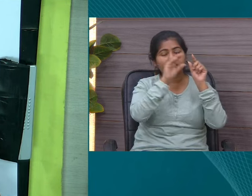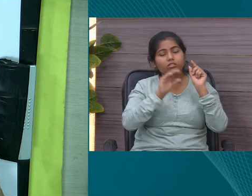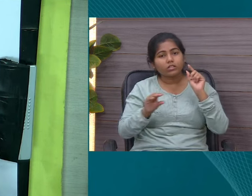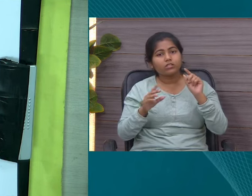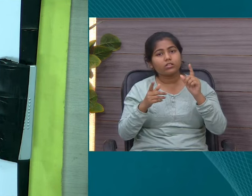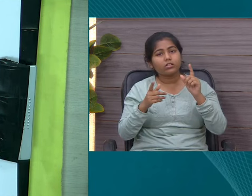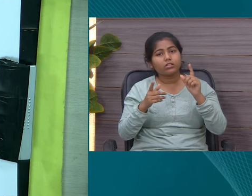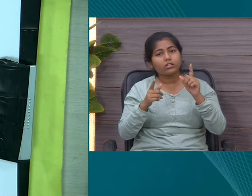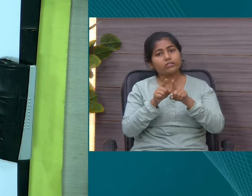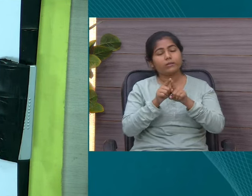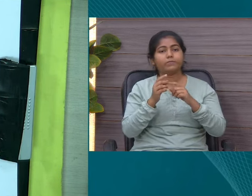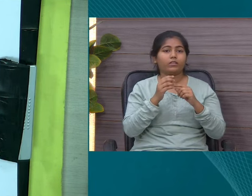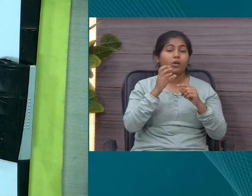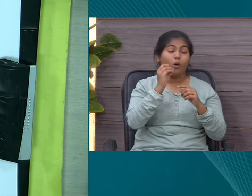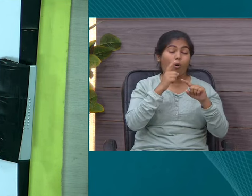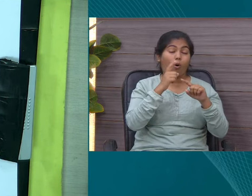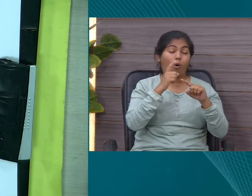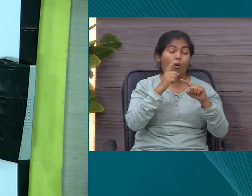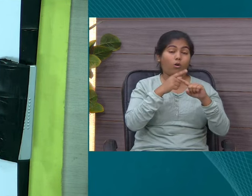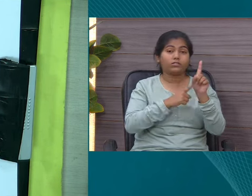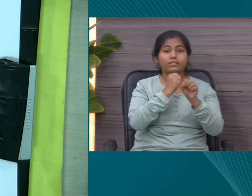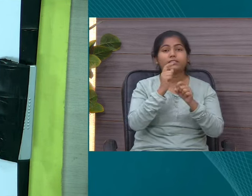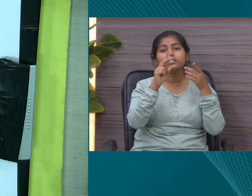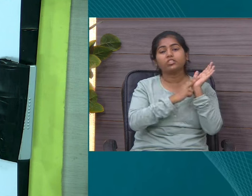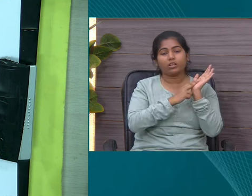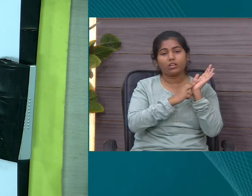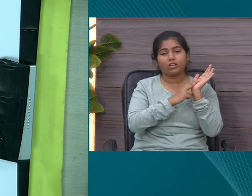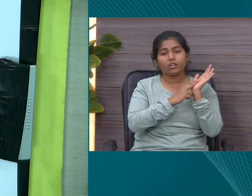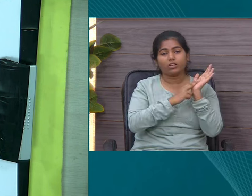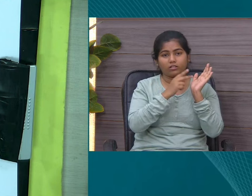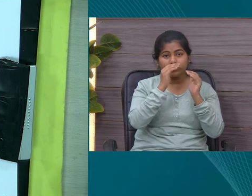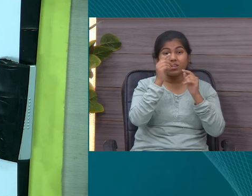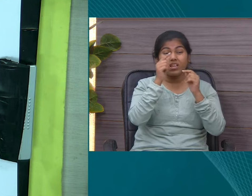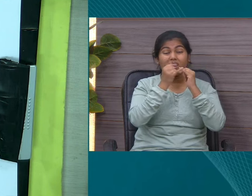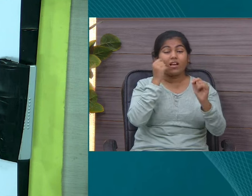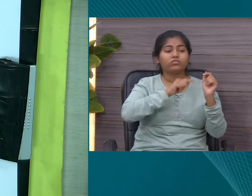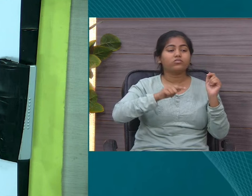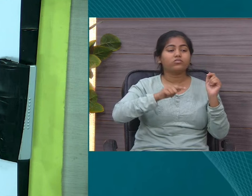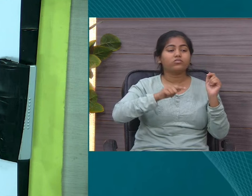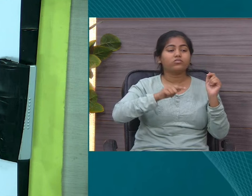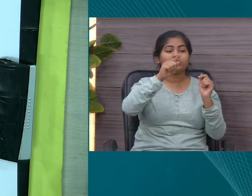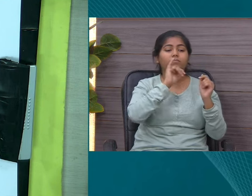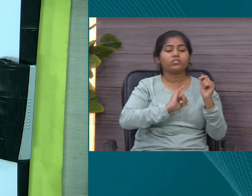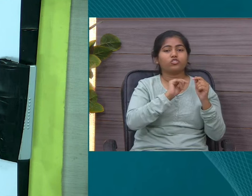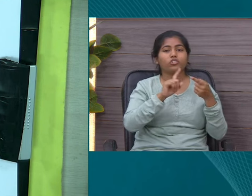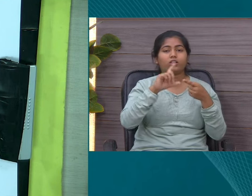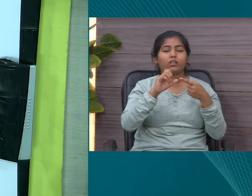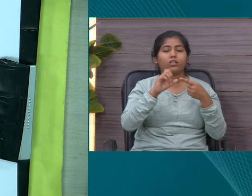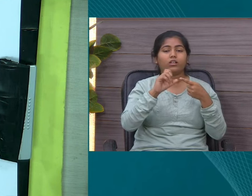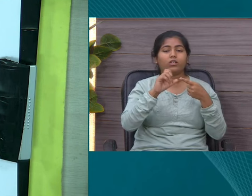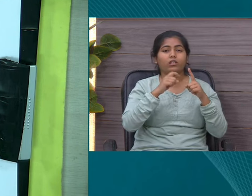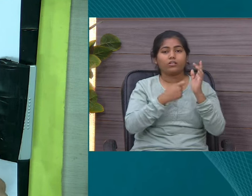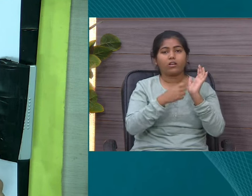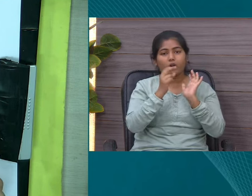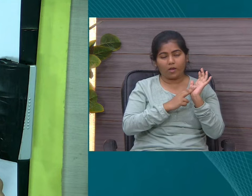3 शेल्स है पीरियड नंबर 3. ऑक्सीजन को देखें 26. अब इसके आखिरी शेल में 6 इलेक्ट्रॉन्स हैं. 6 में क्या करना पड़ेगा? 10 ऐड करेंगे.